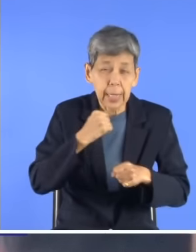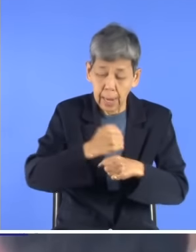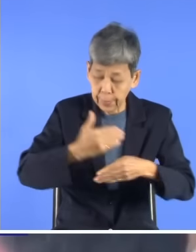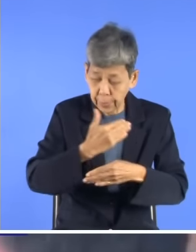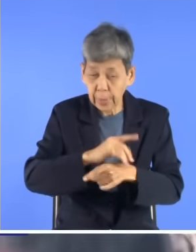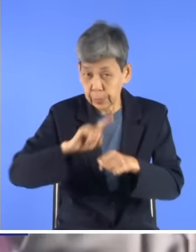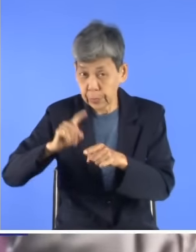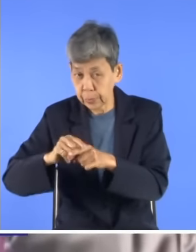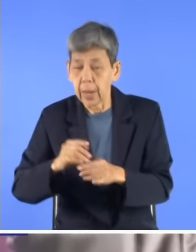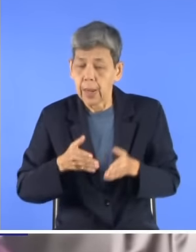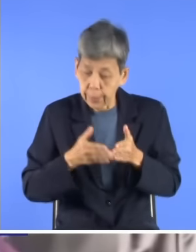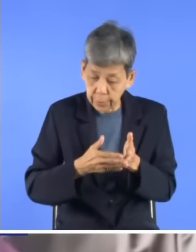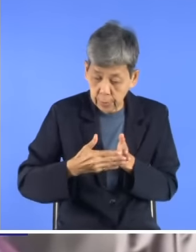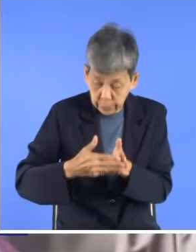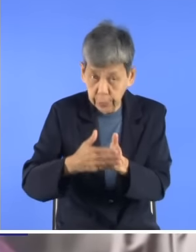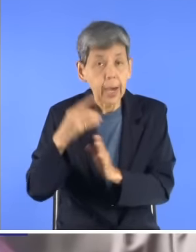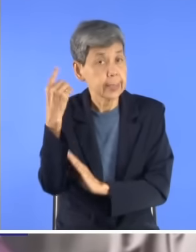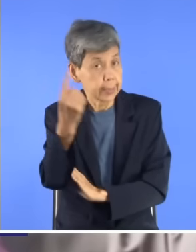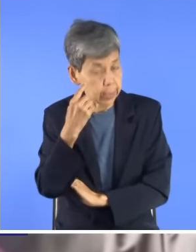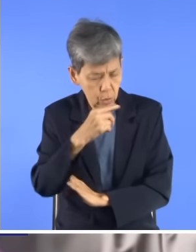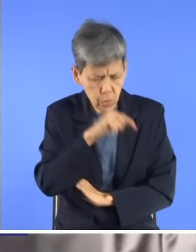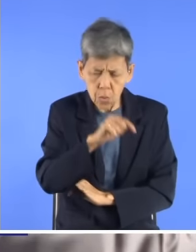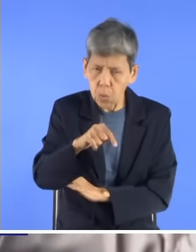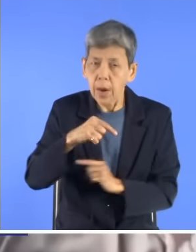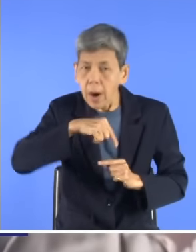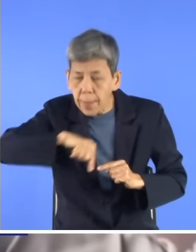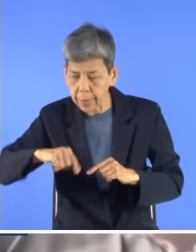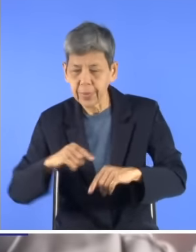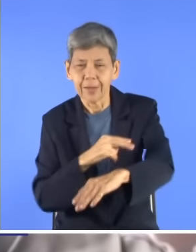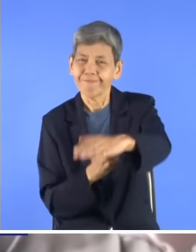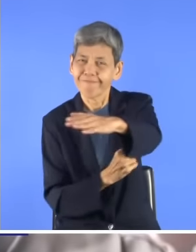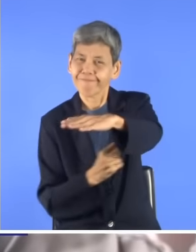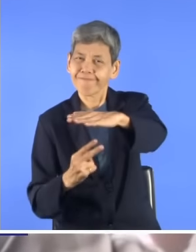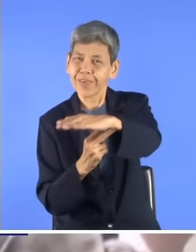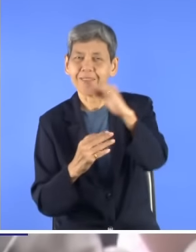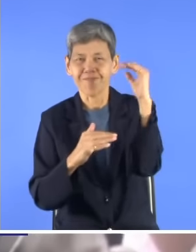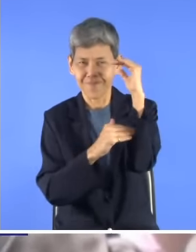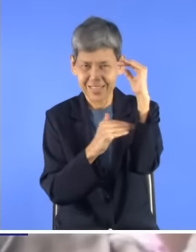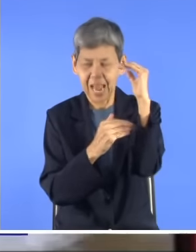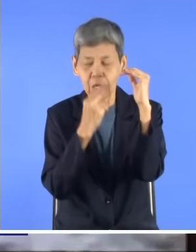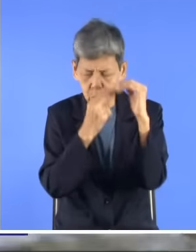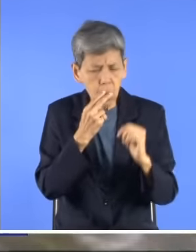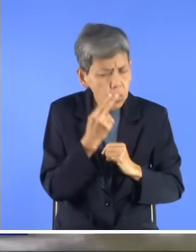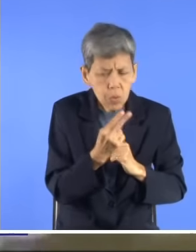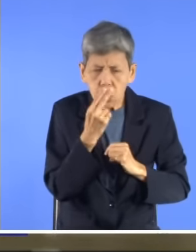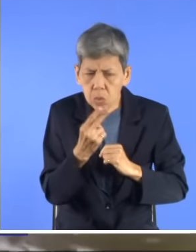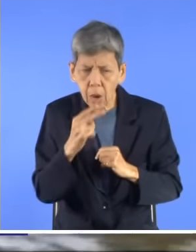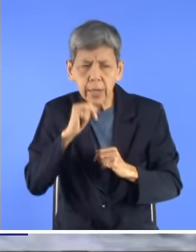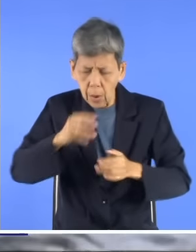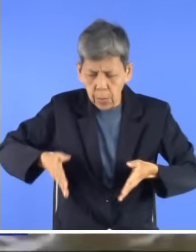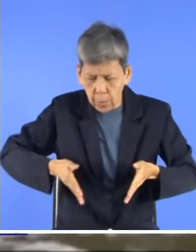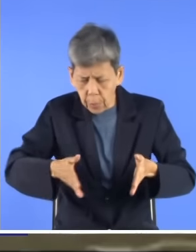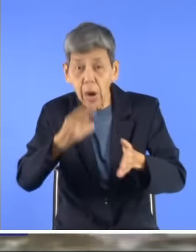จากท่าเรือส่วนการท่องเที่ยวไปต่อที่ใต้สะพานสมเด็จพระปิ่นเกล้า แล้วก็ไปดูซินะฮะบริเวณ